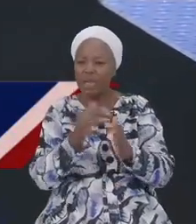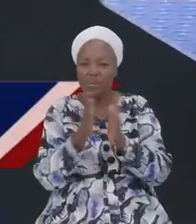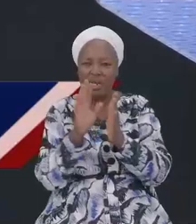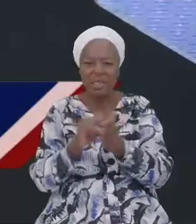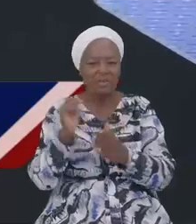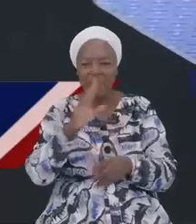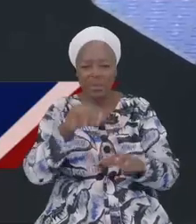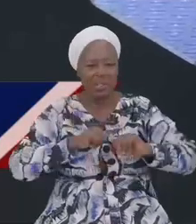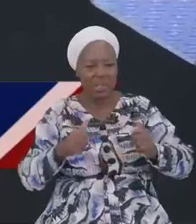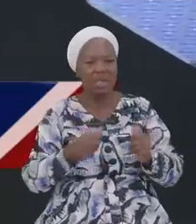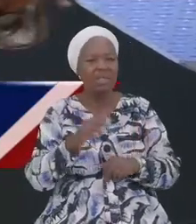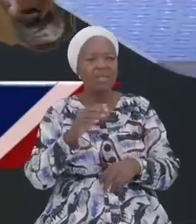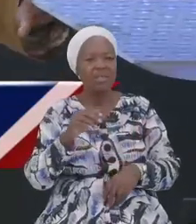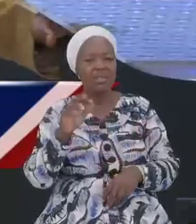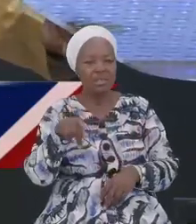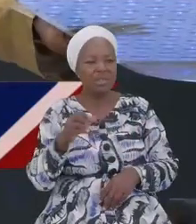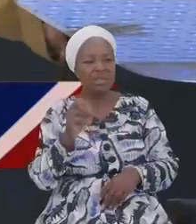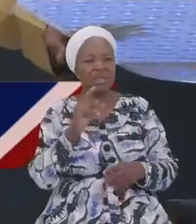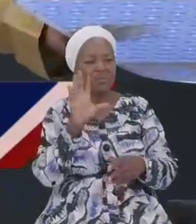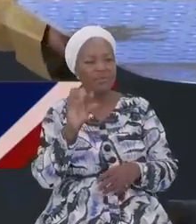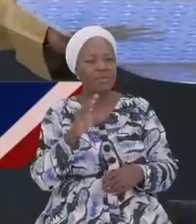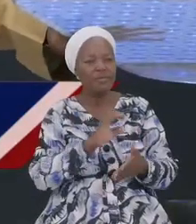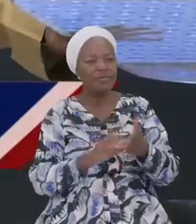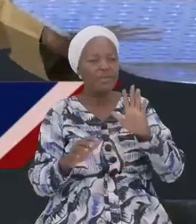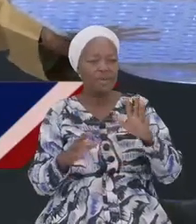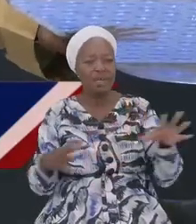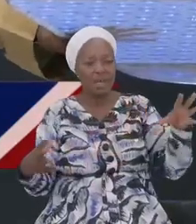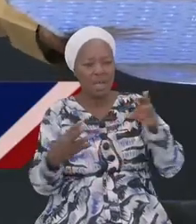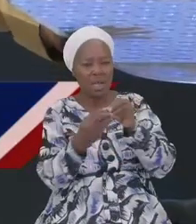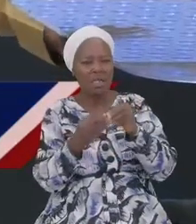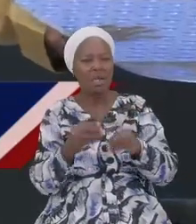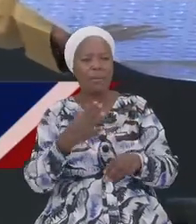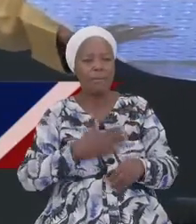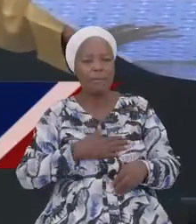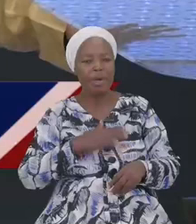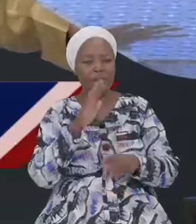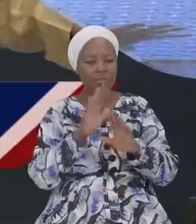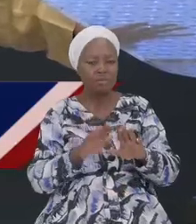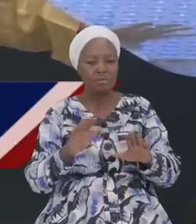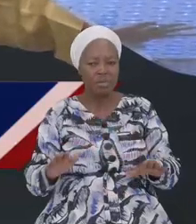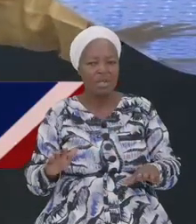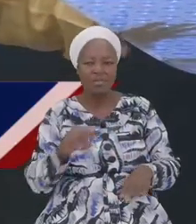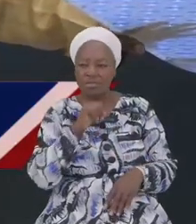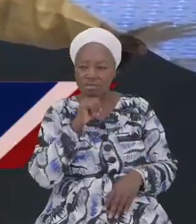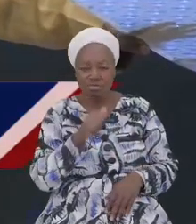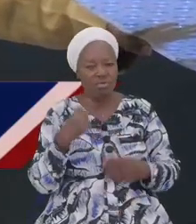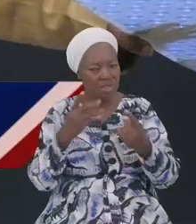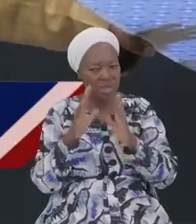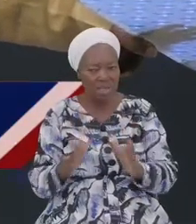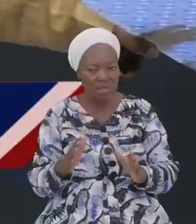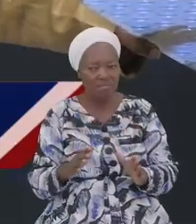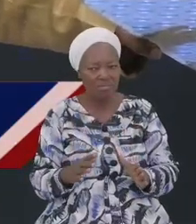prière, qu'ils fassent une prière indéniable. Psaume chapitre 50, verset 5. Rassemblez-moi mes fidèles, pas des pécheurs, pas des